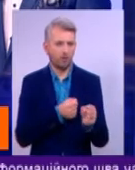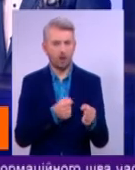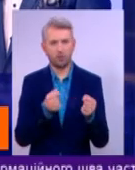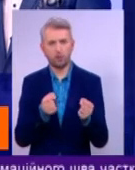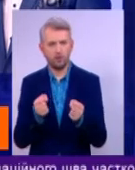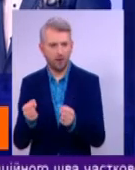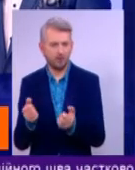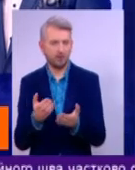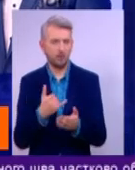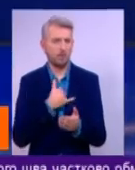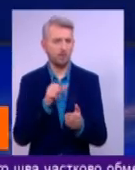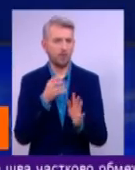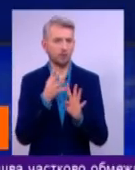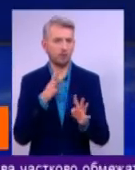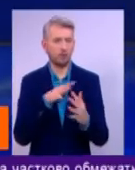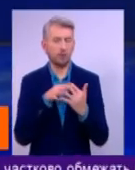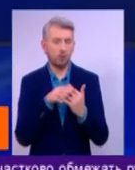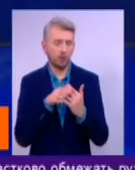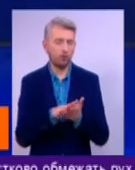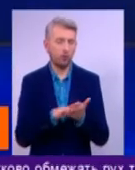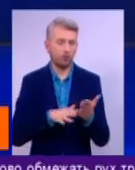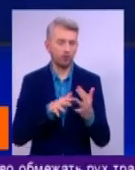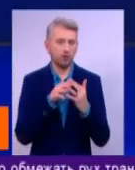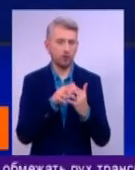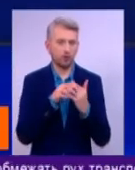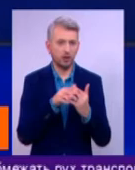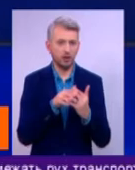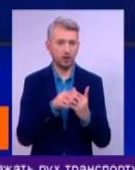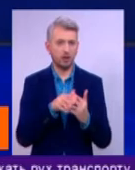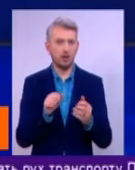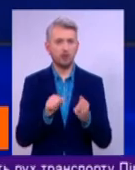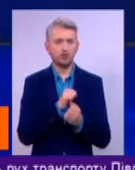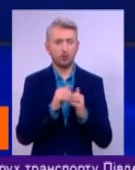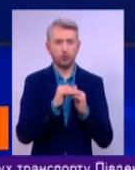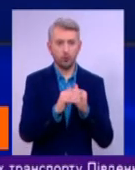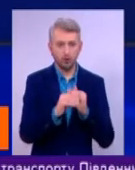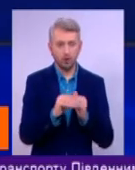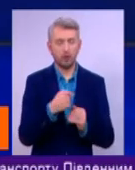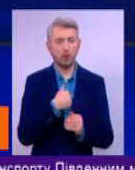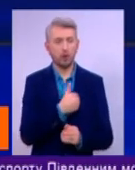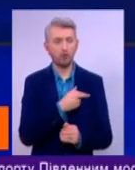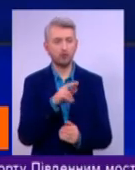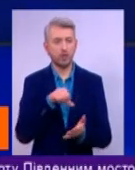бої, вшли бої, продовжується сухопутні компоненти, але я хочу як